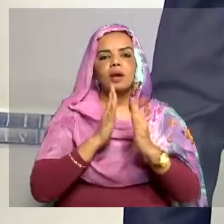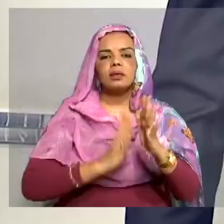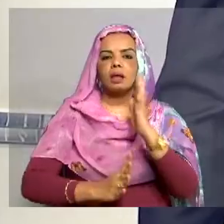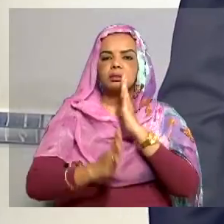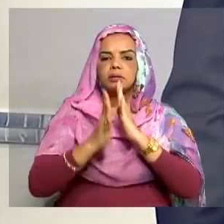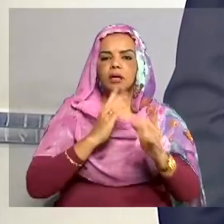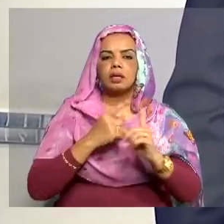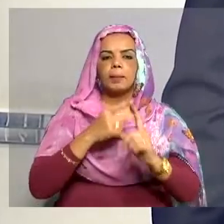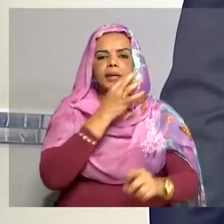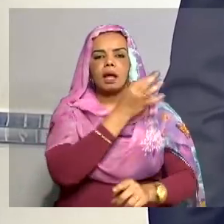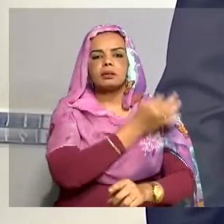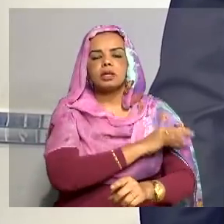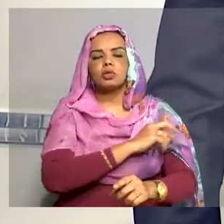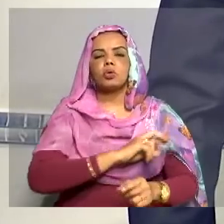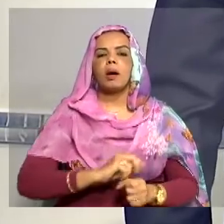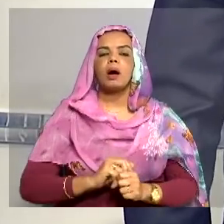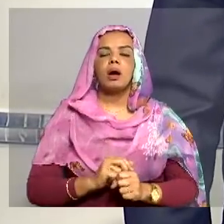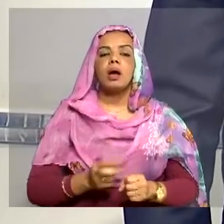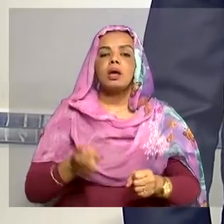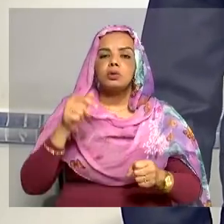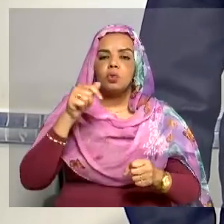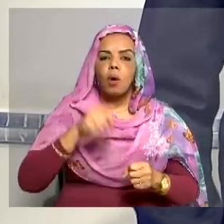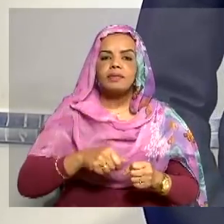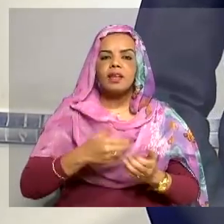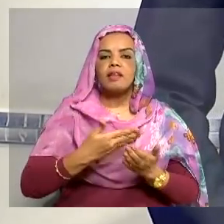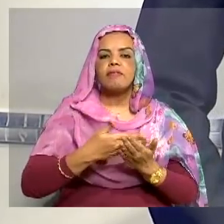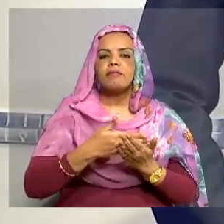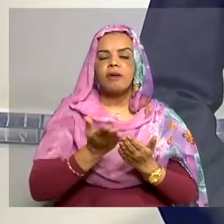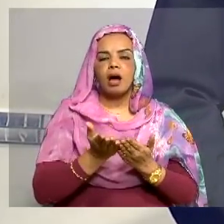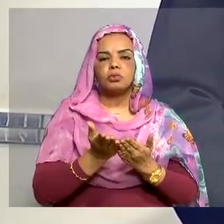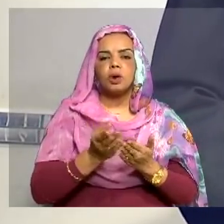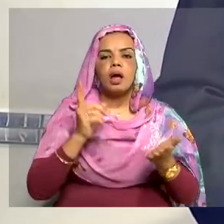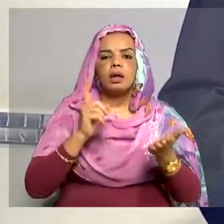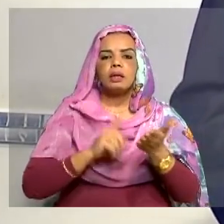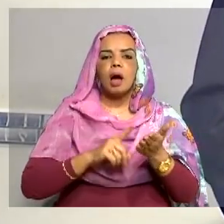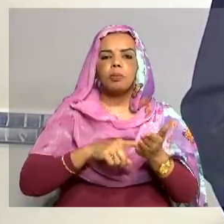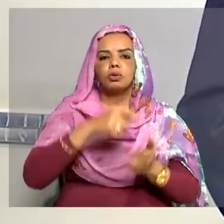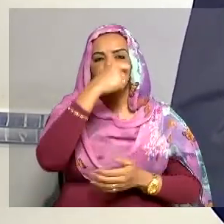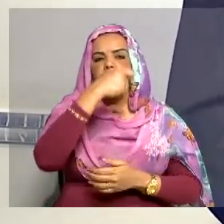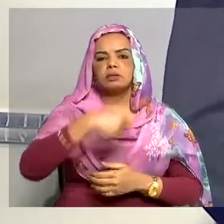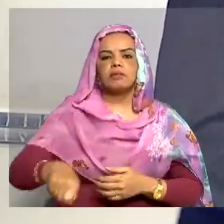التجربة والعدول عنها، فإن هذه فاتورة لا بد من دفع ثمنها.